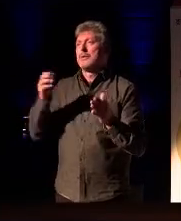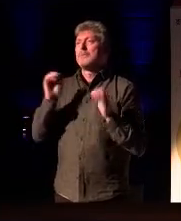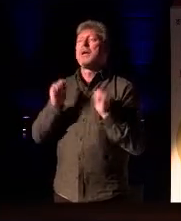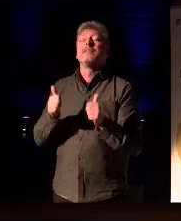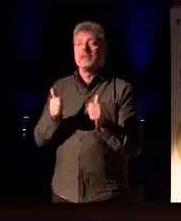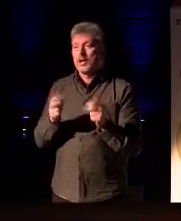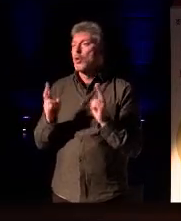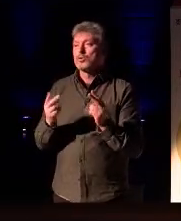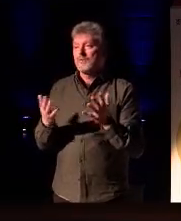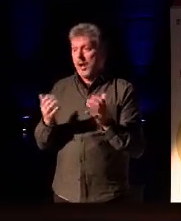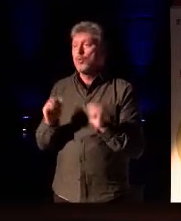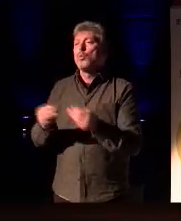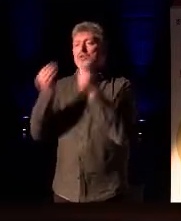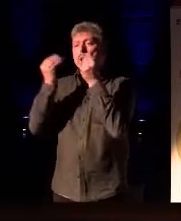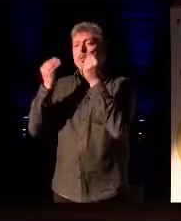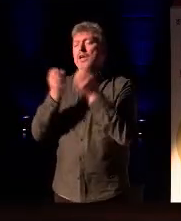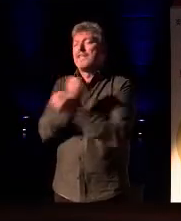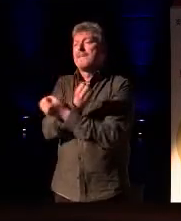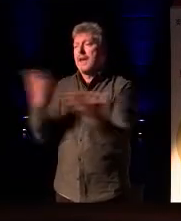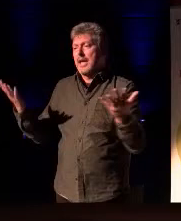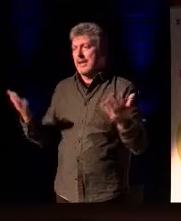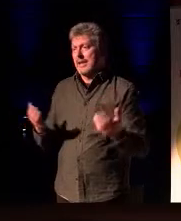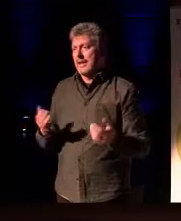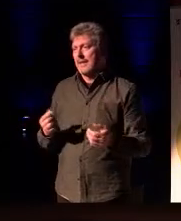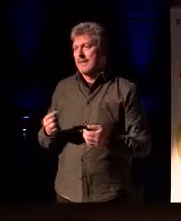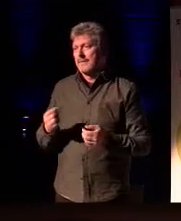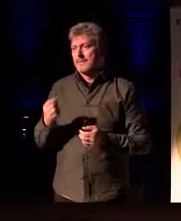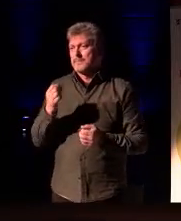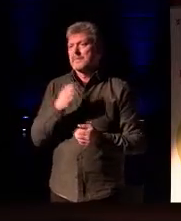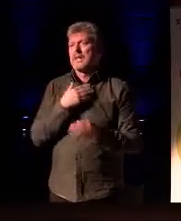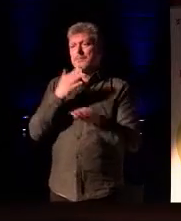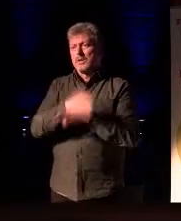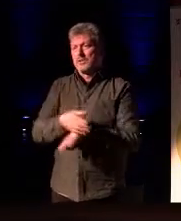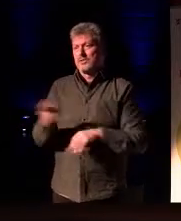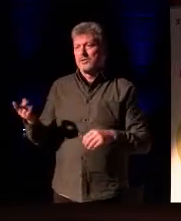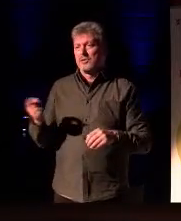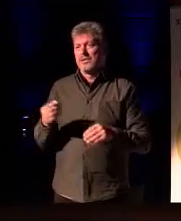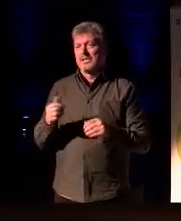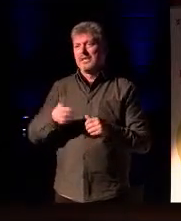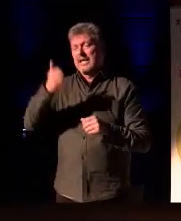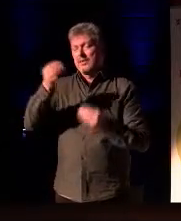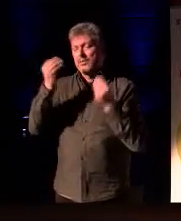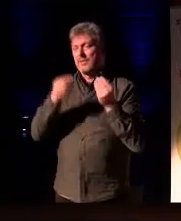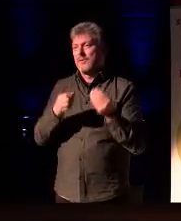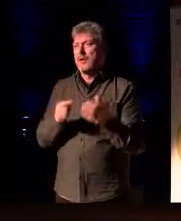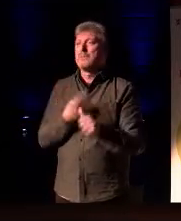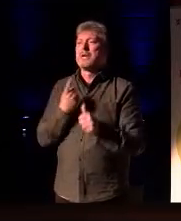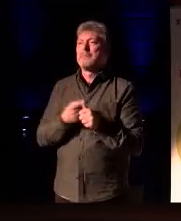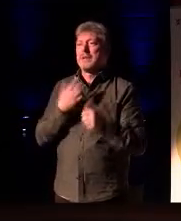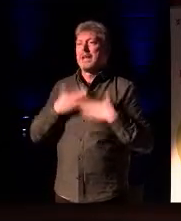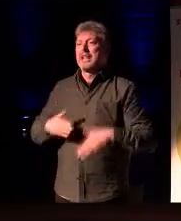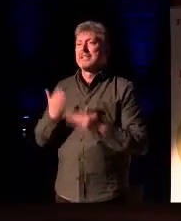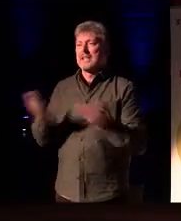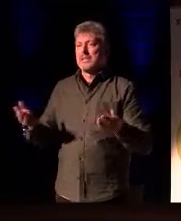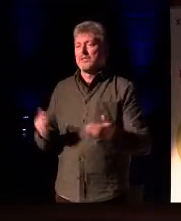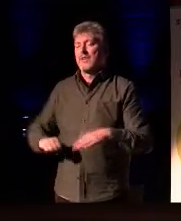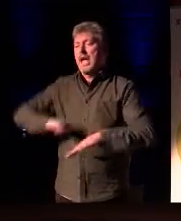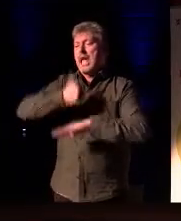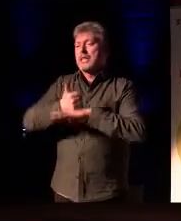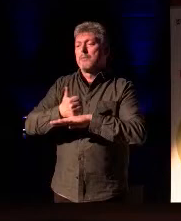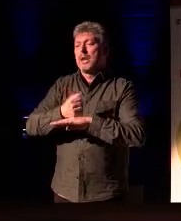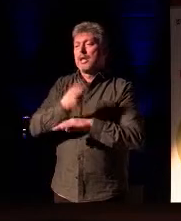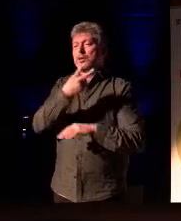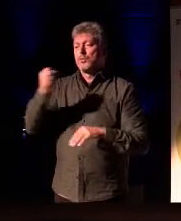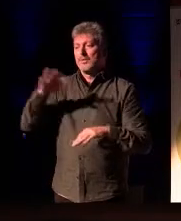flere. For en uke siden så besøkte jeg BIs lederutdanning for primærhelsetjenesten, som vi etablerte I 2015.